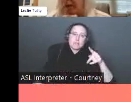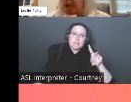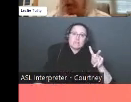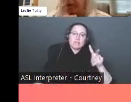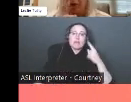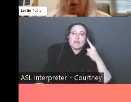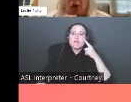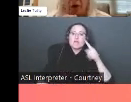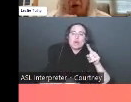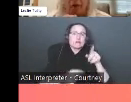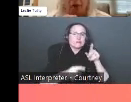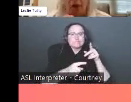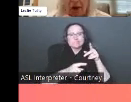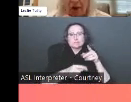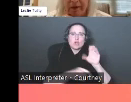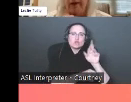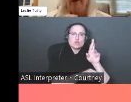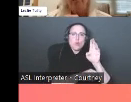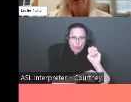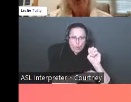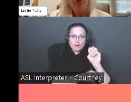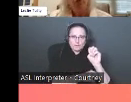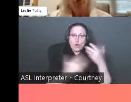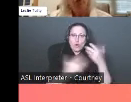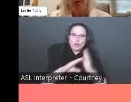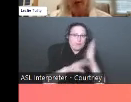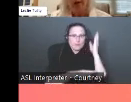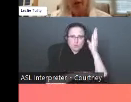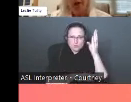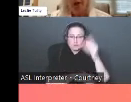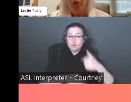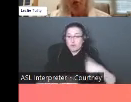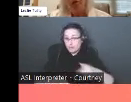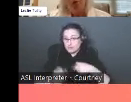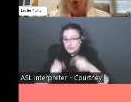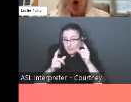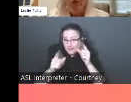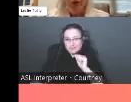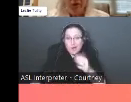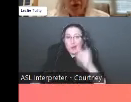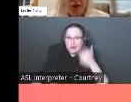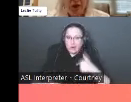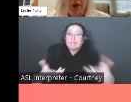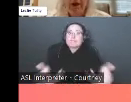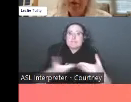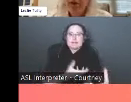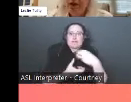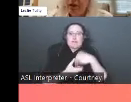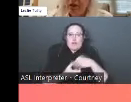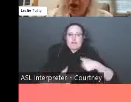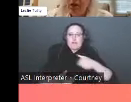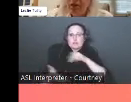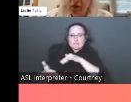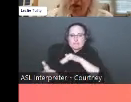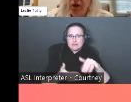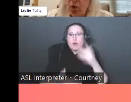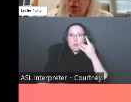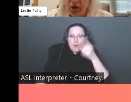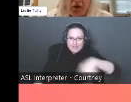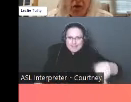alors, la plupart étaient bien au-dessus des seuils cliniques suggérés par la sous-échelle de